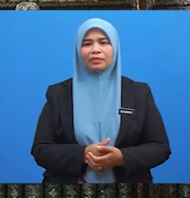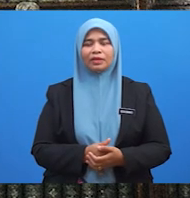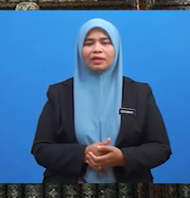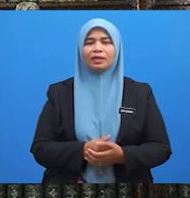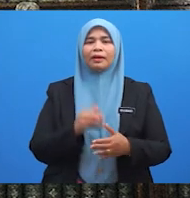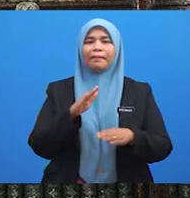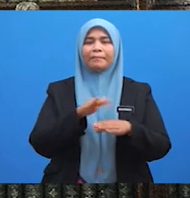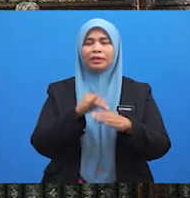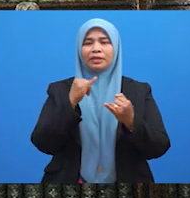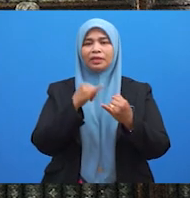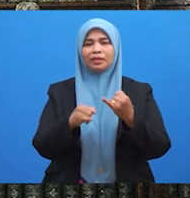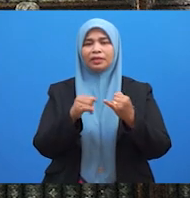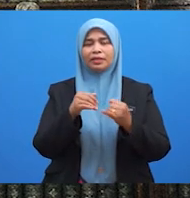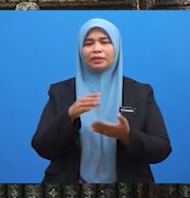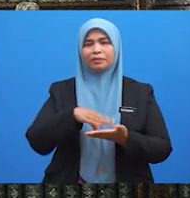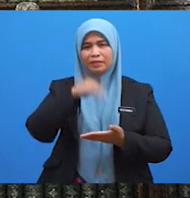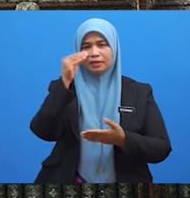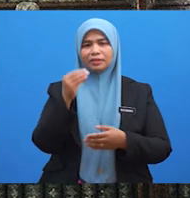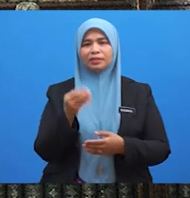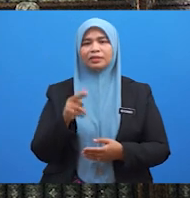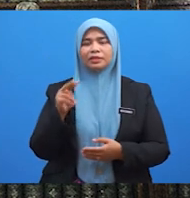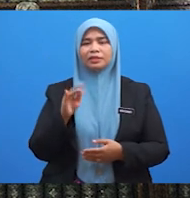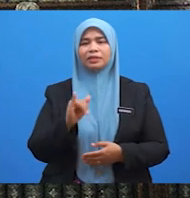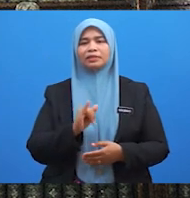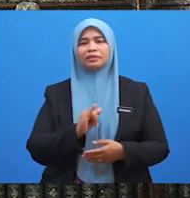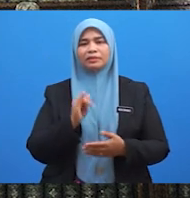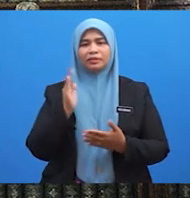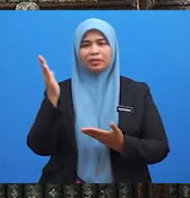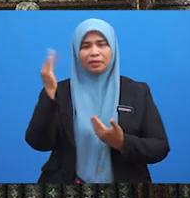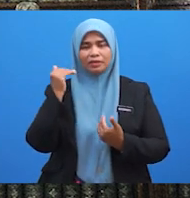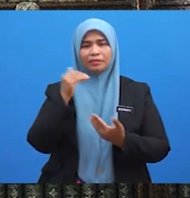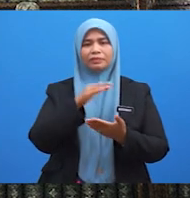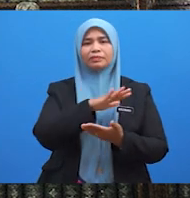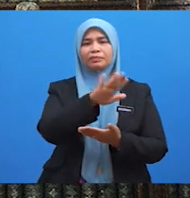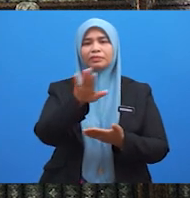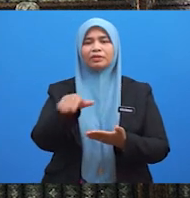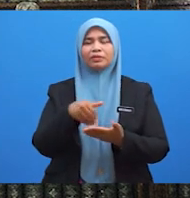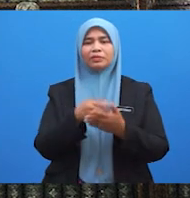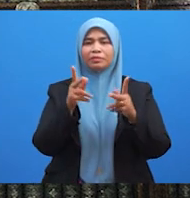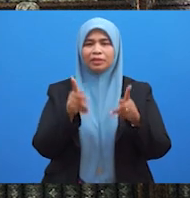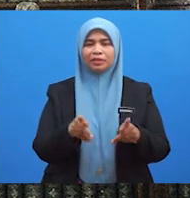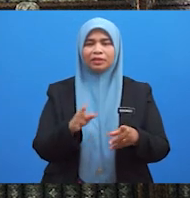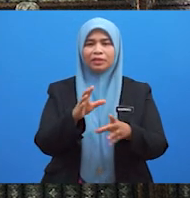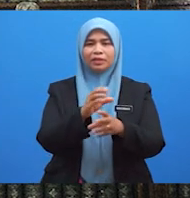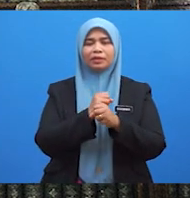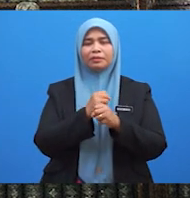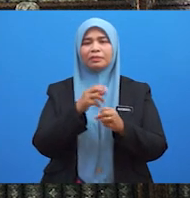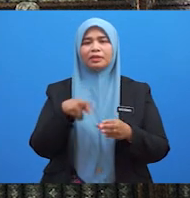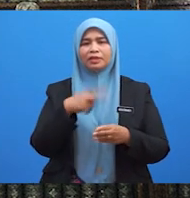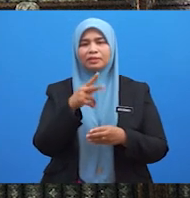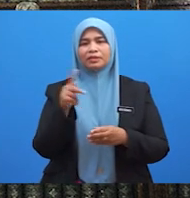Pada akhir pembelajaran nanti, saya berharap pelajar-pelajar semua dapat